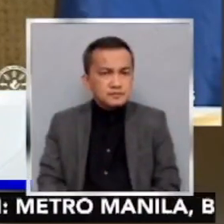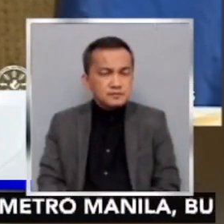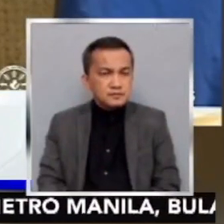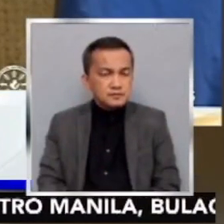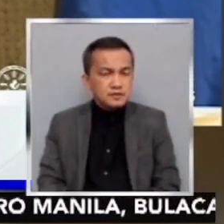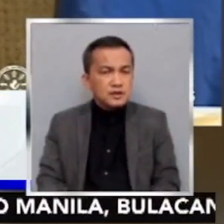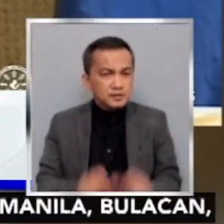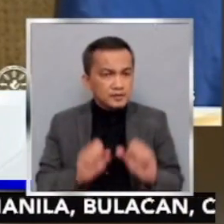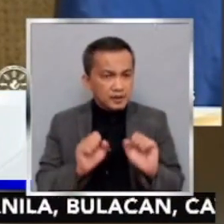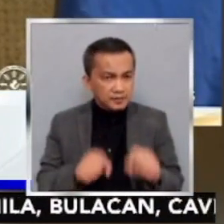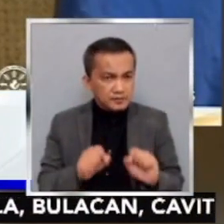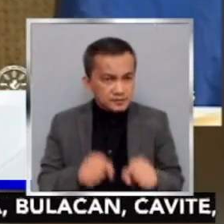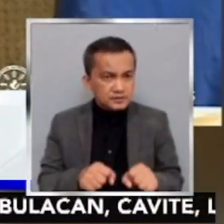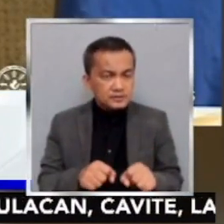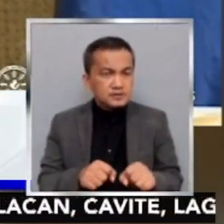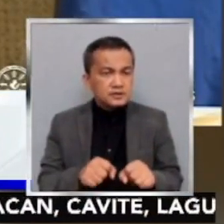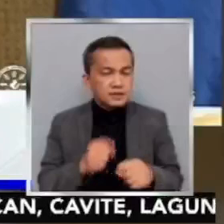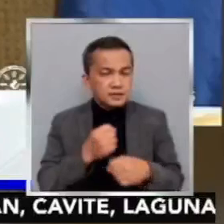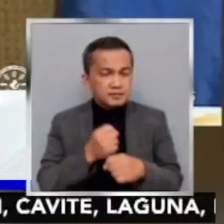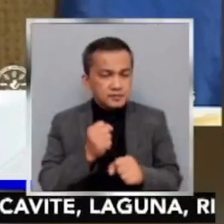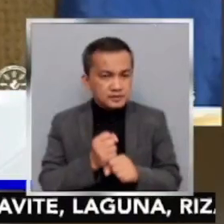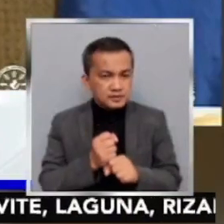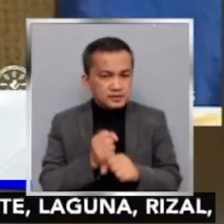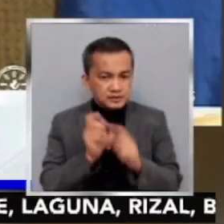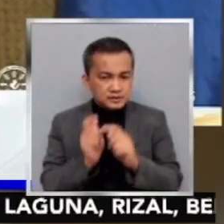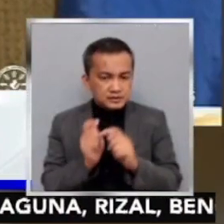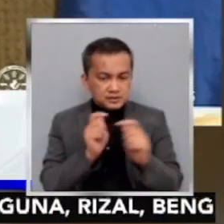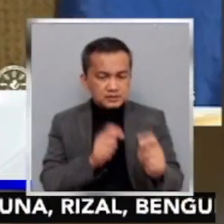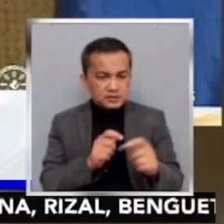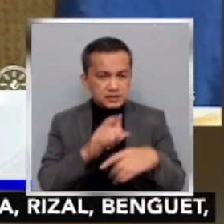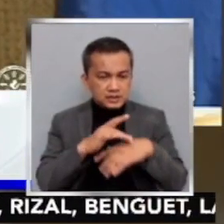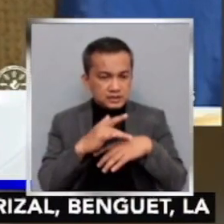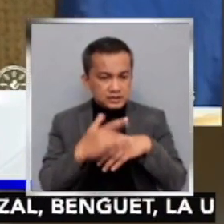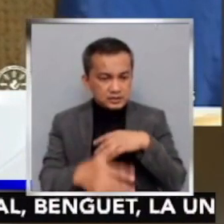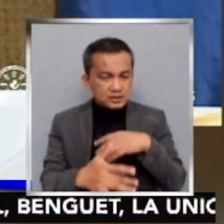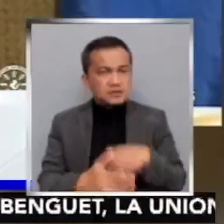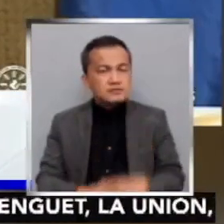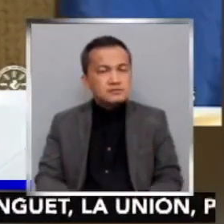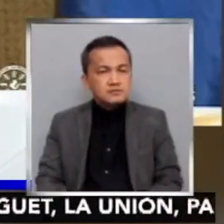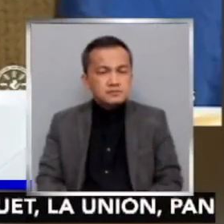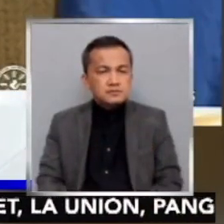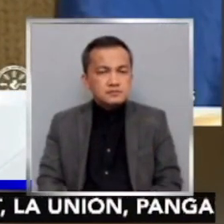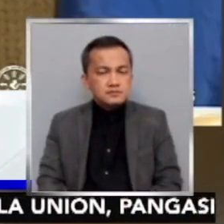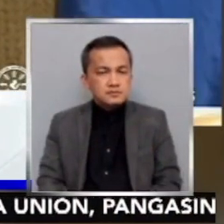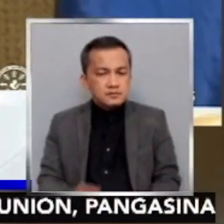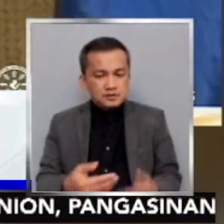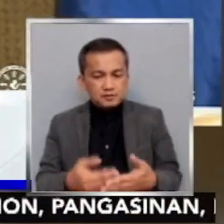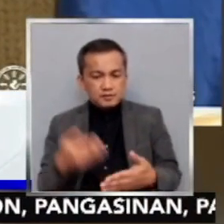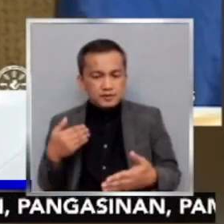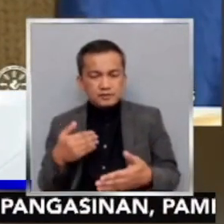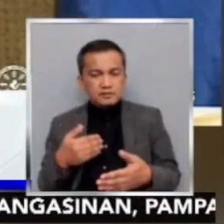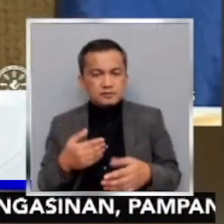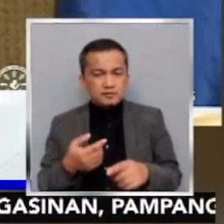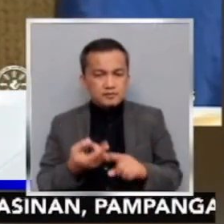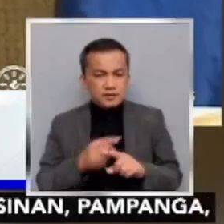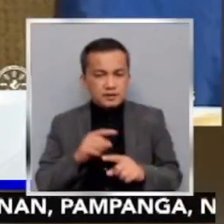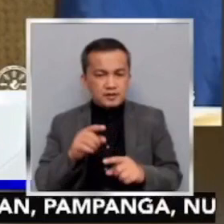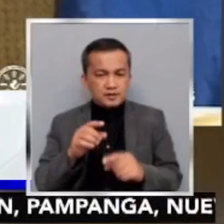possibility of making the transition earlier from oil, yung